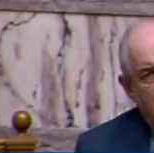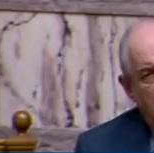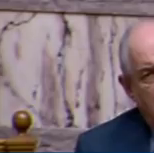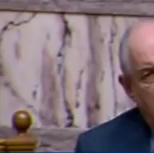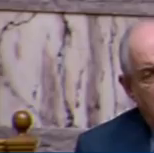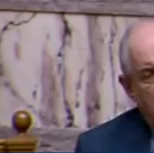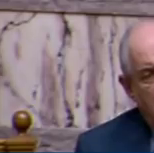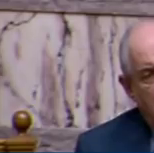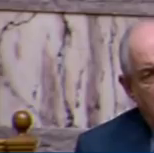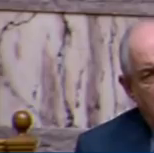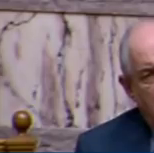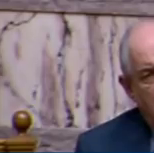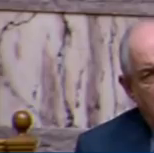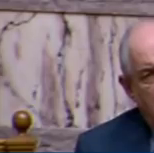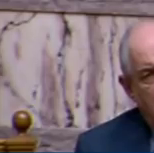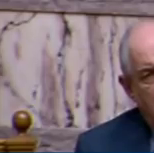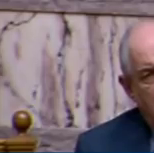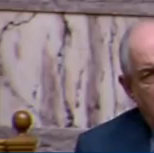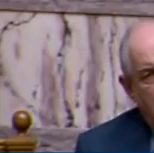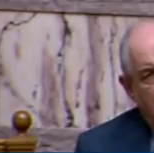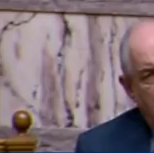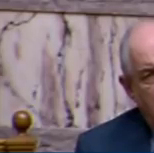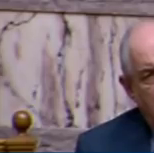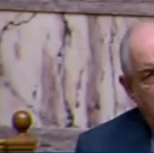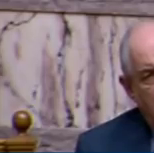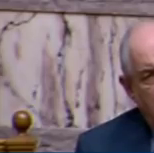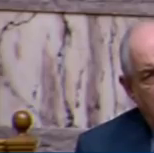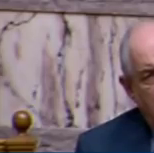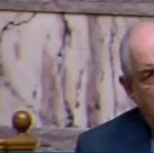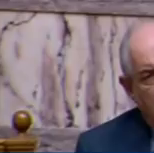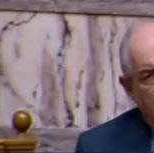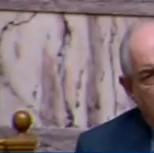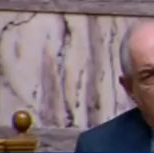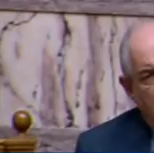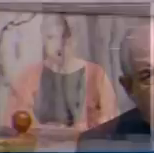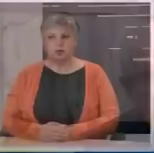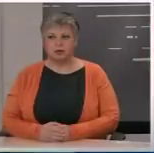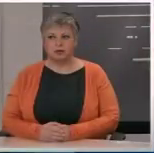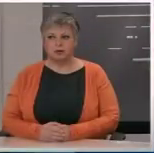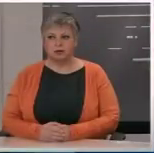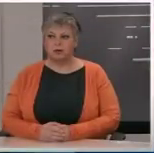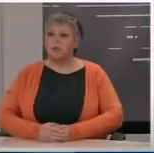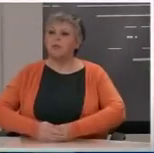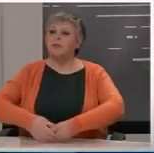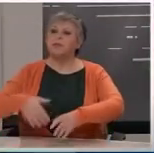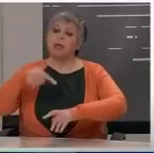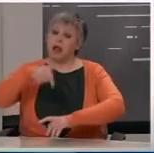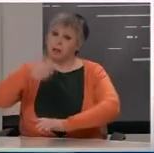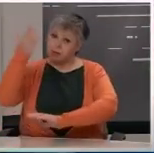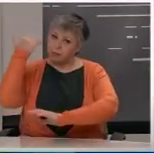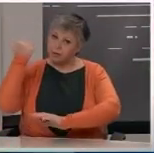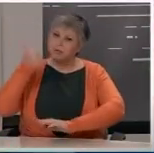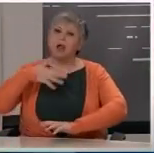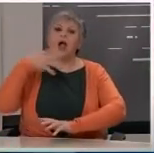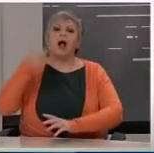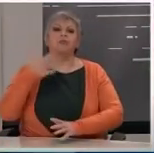σε αναμονή για να ευνοήσετε πολυεθνική εταιρεία. Με 1.900 ευρώ το φάρμακο